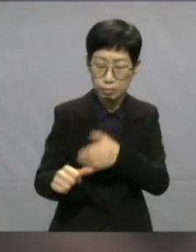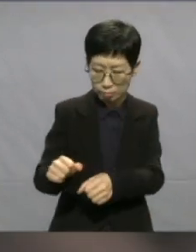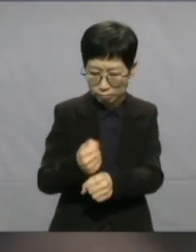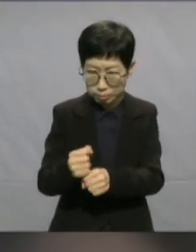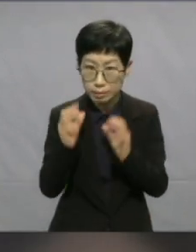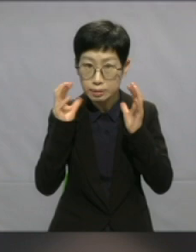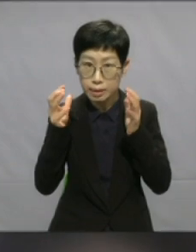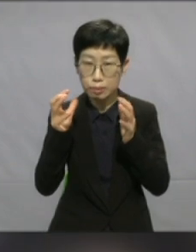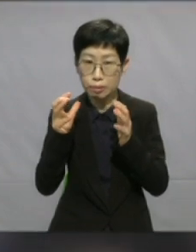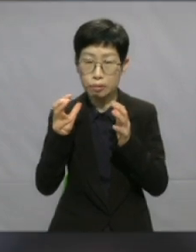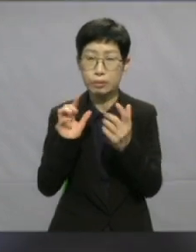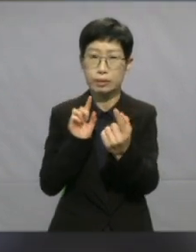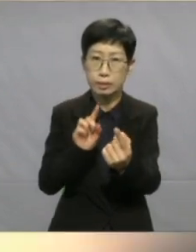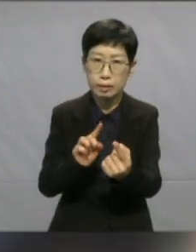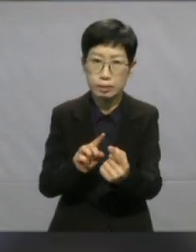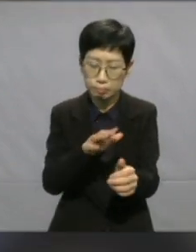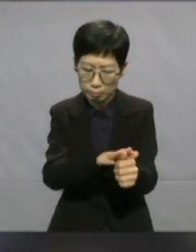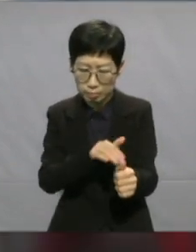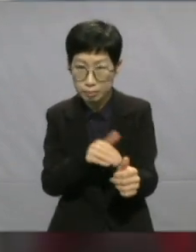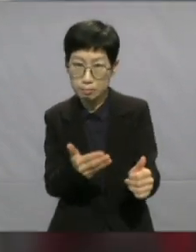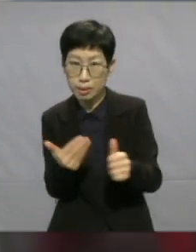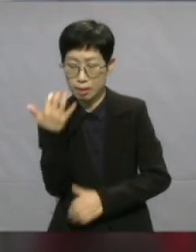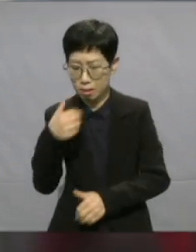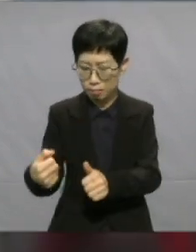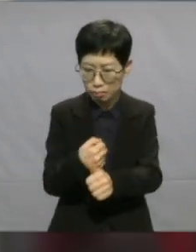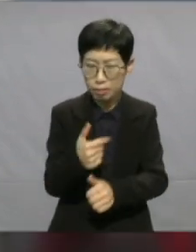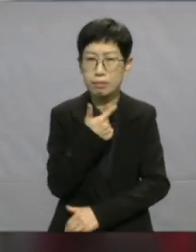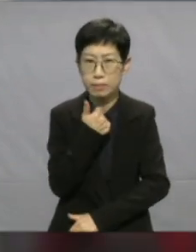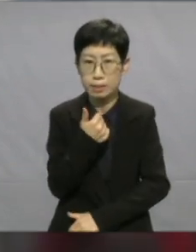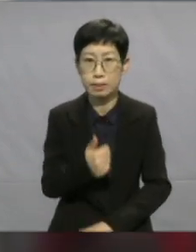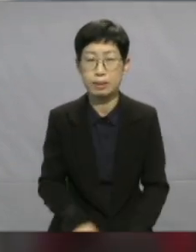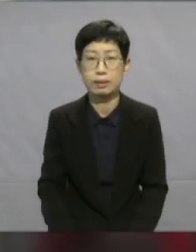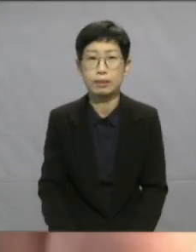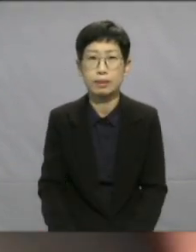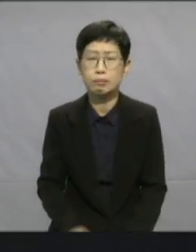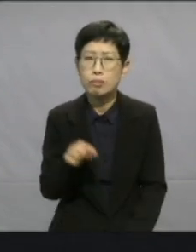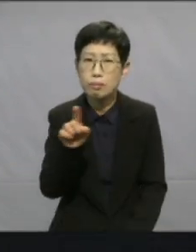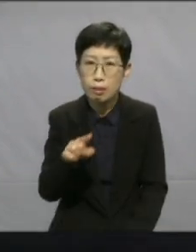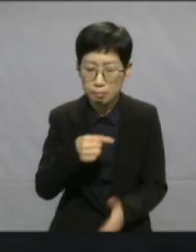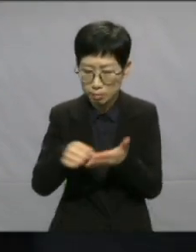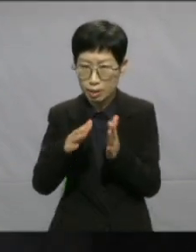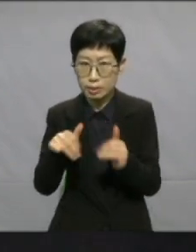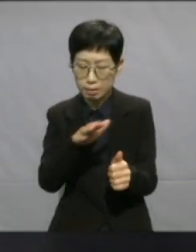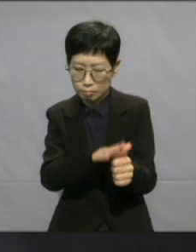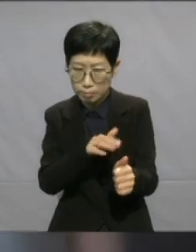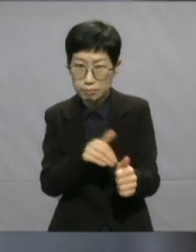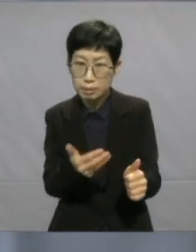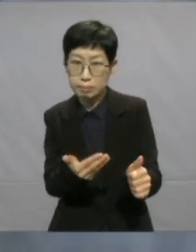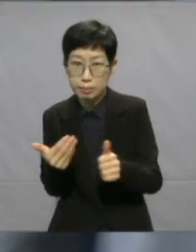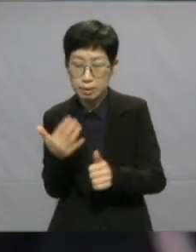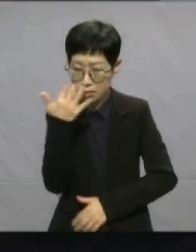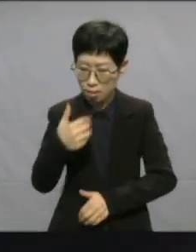아동을 상대로 그루밍과 성폭행 범죄를 일삼은 것으로 드러났습니다 그루밍은 피해자 를 길들여 정적으로